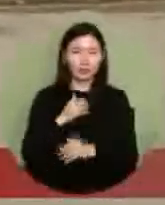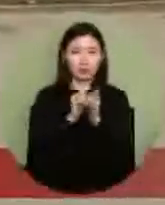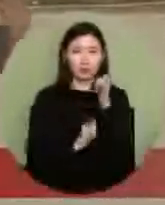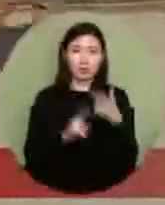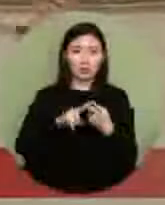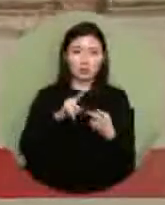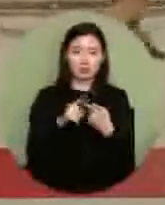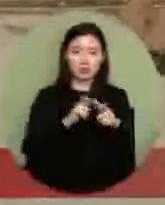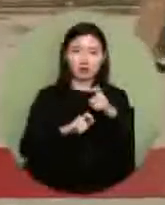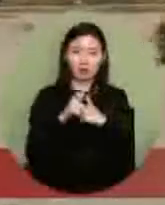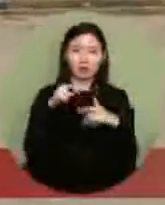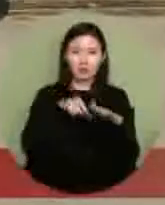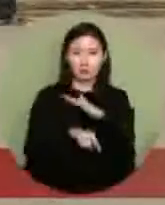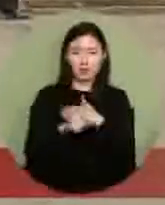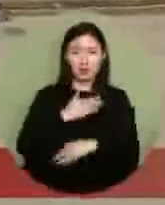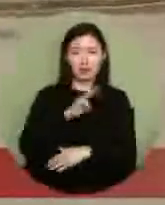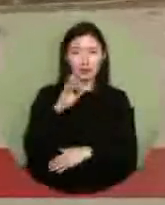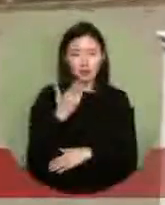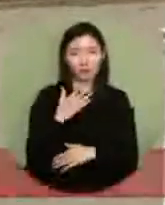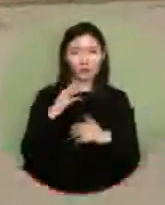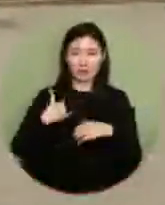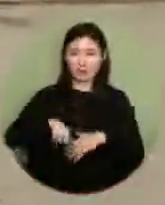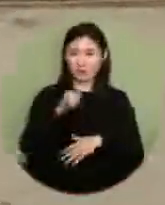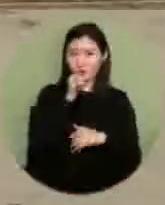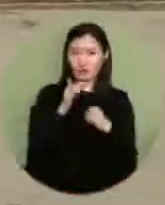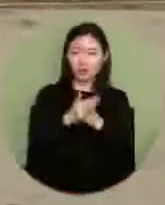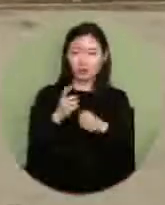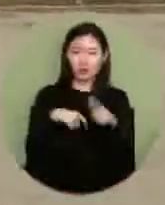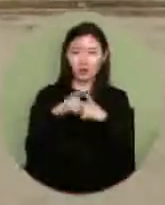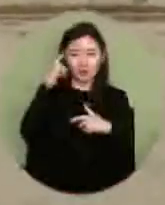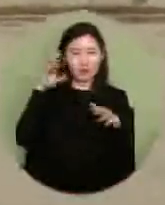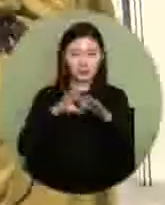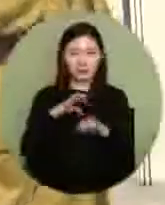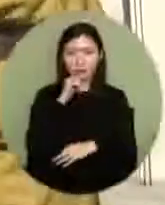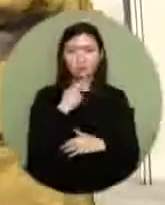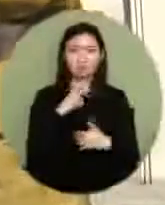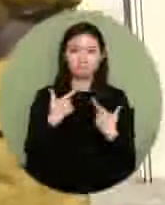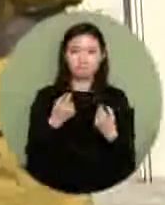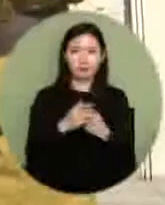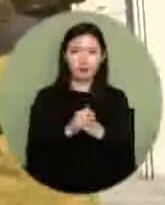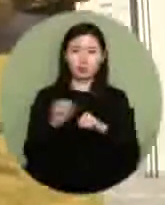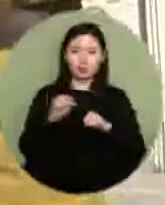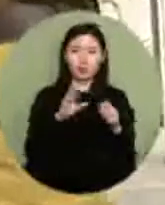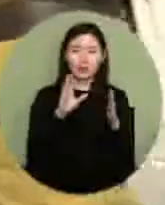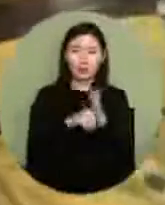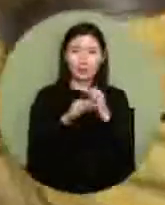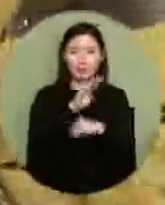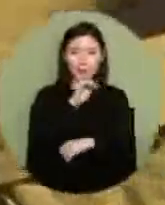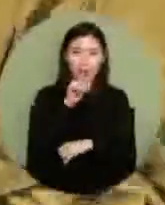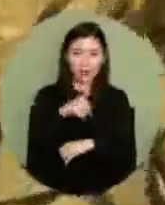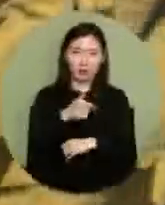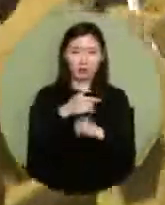더좀 깊이 좀 알고 가야 되는 것도 있고 아이가 있어서 더 제가 더 관심을 가졌던 것 같아요. 운동 당시 백남식과